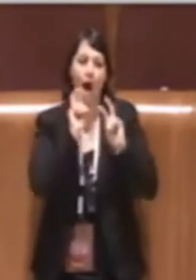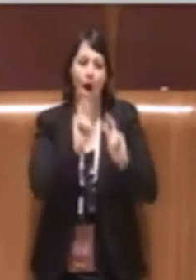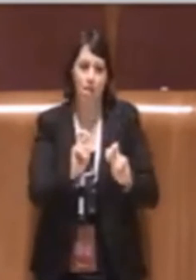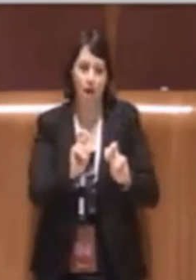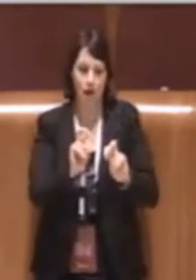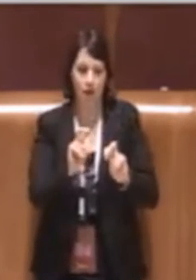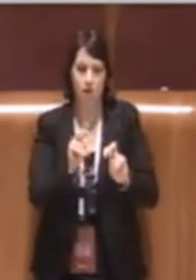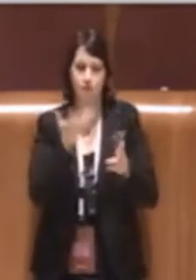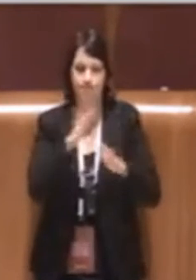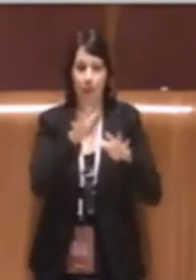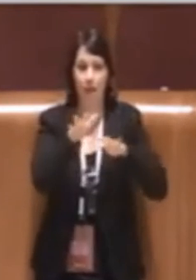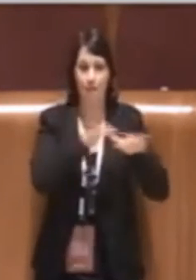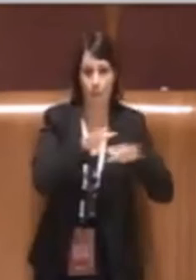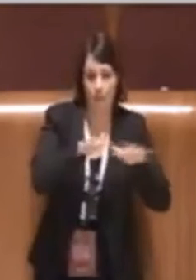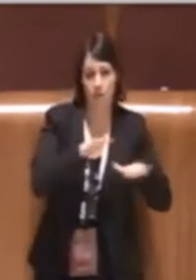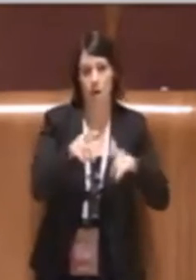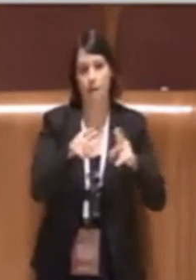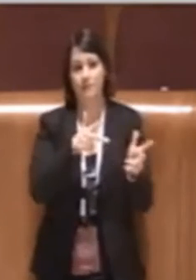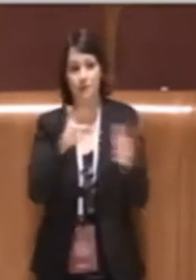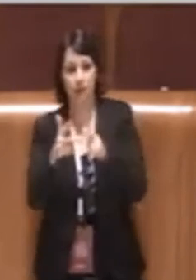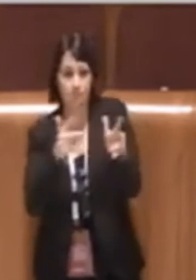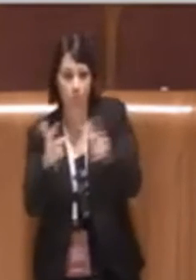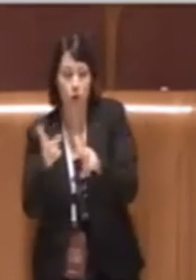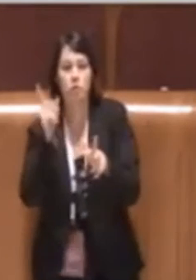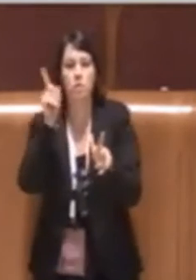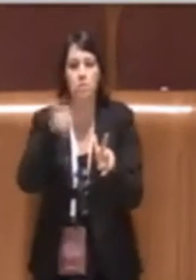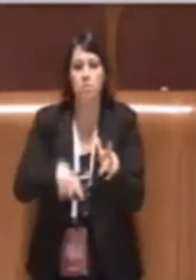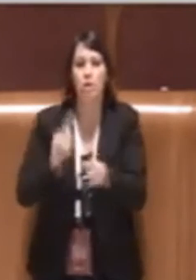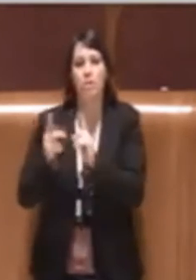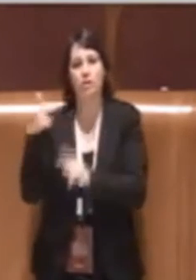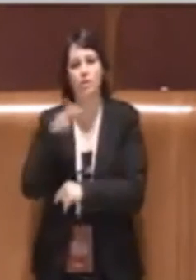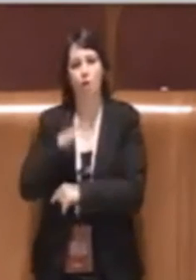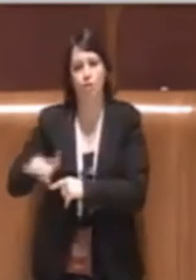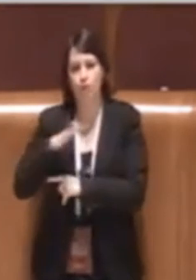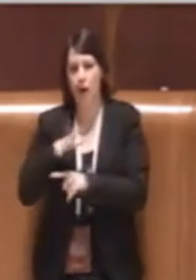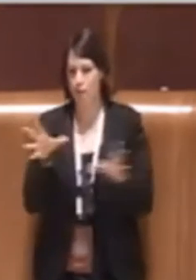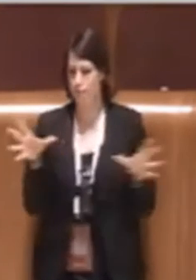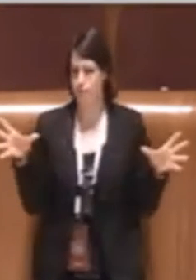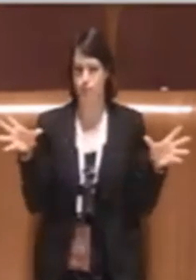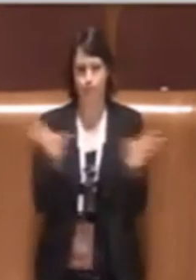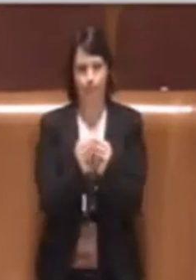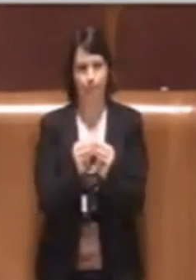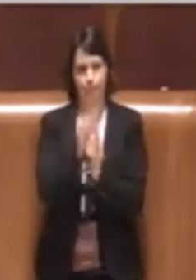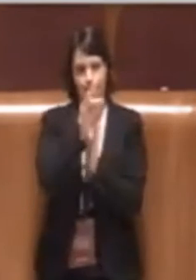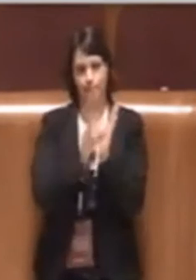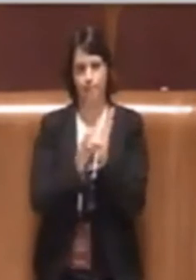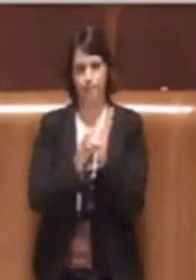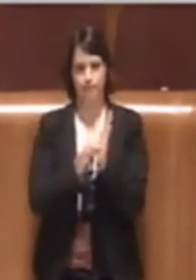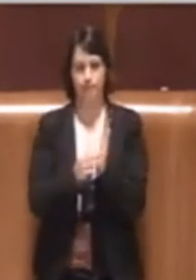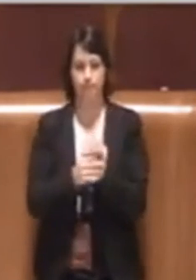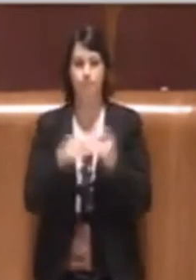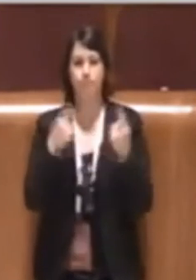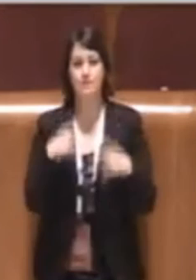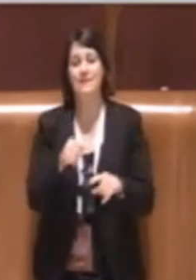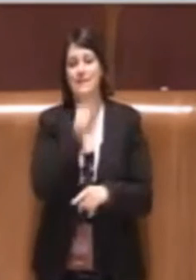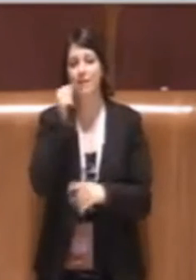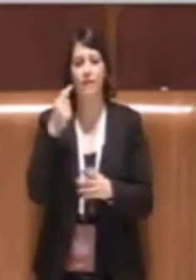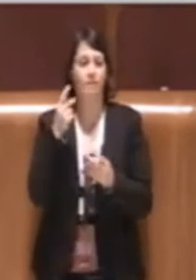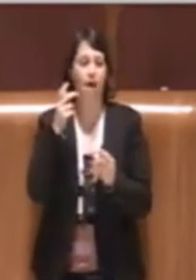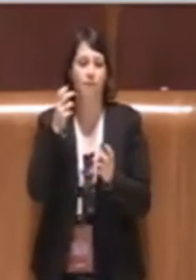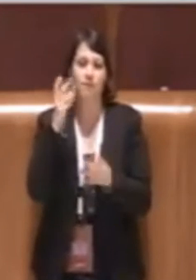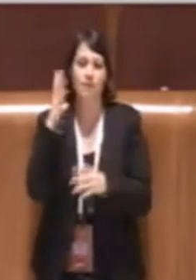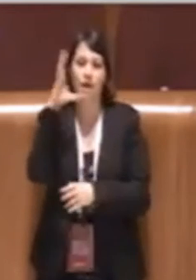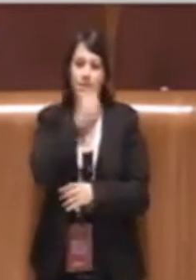al trasporto sia quelli che riguardano le politiche sociali era importante comprendere a fondo gli impatti del